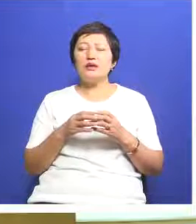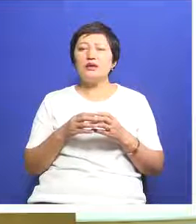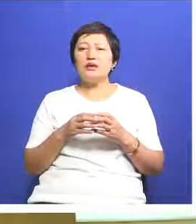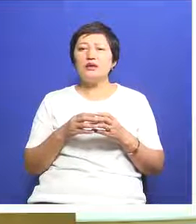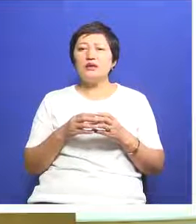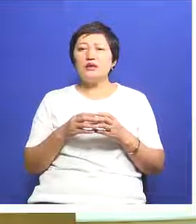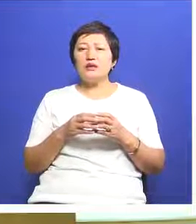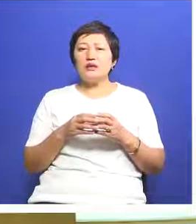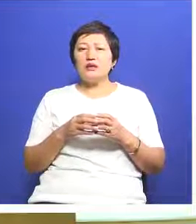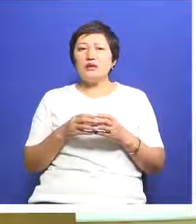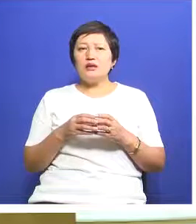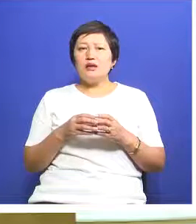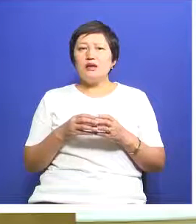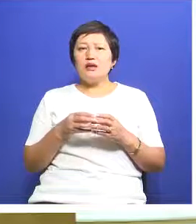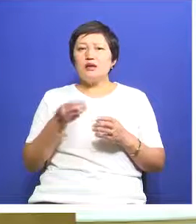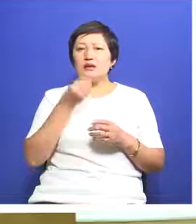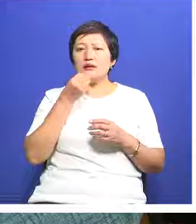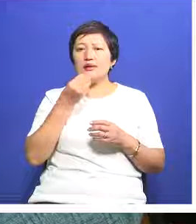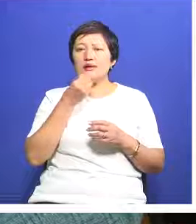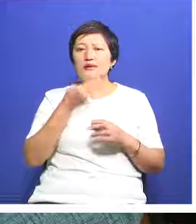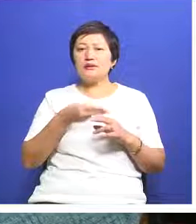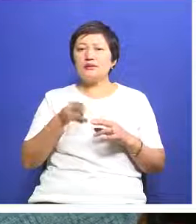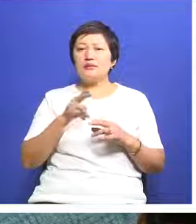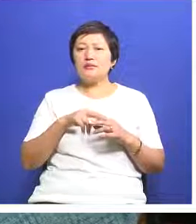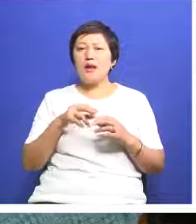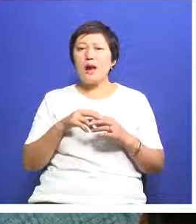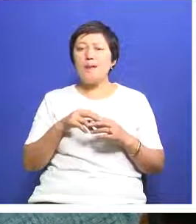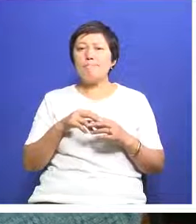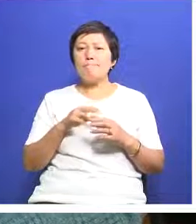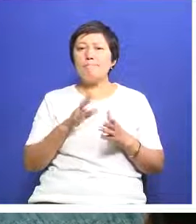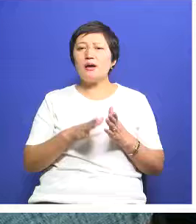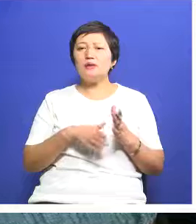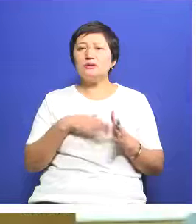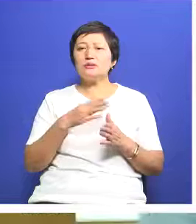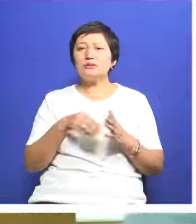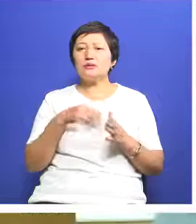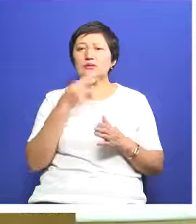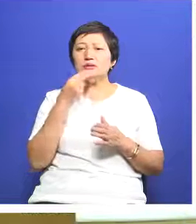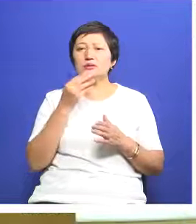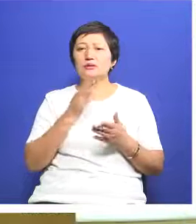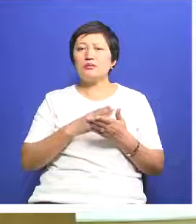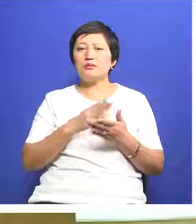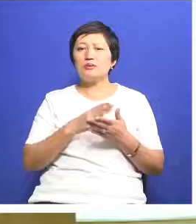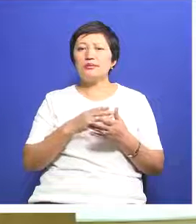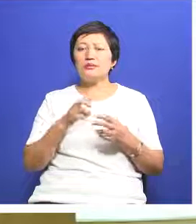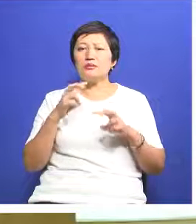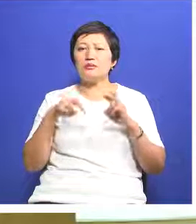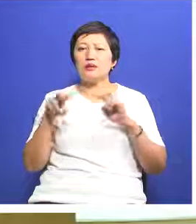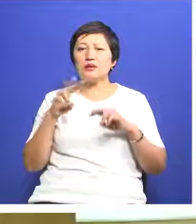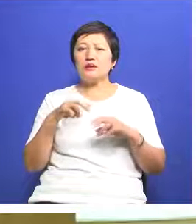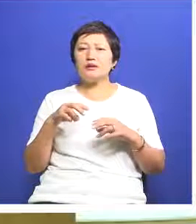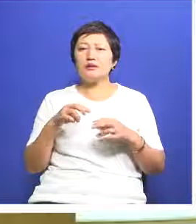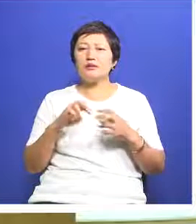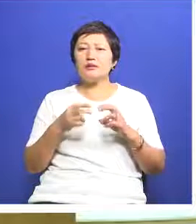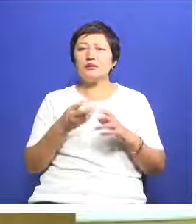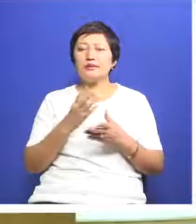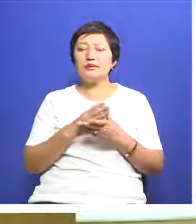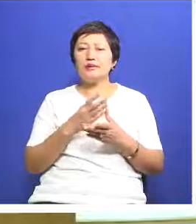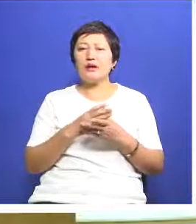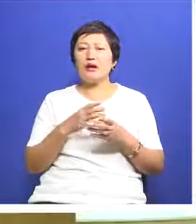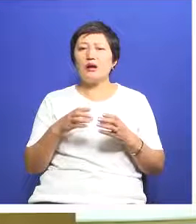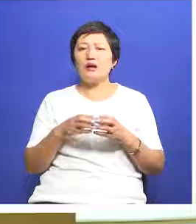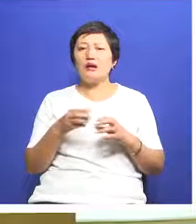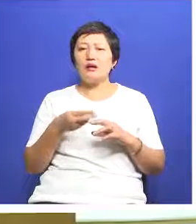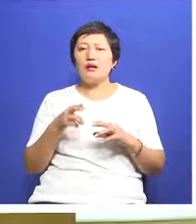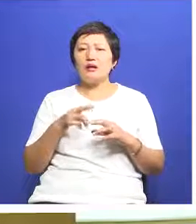Жаңағы тамақ істеп беретін пасудасы, тамағы бәрі бар. Ол жерде қарастырылған бар нәрсе. Ол жерде мына